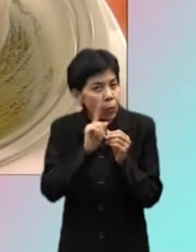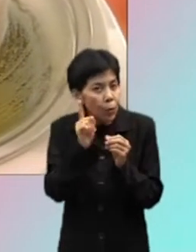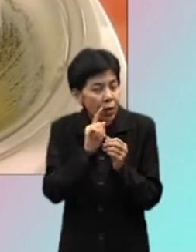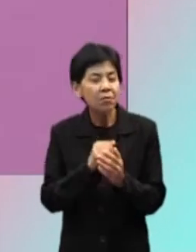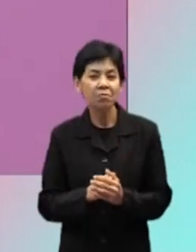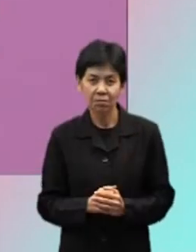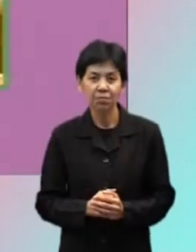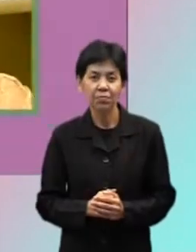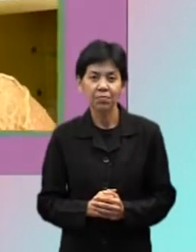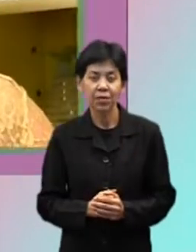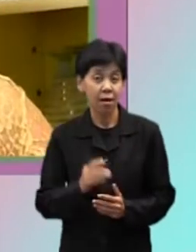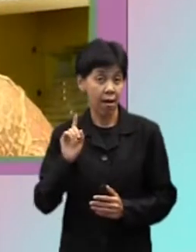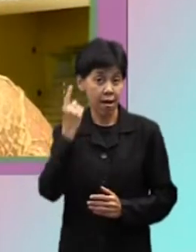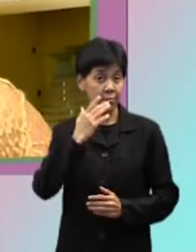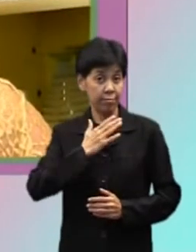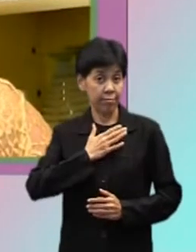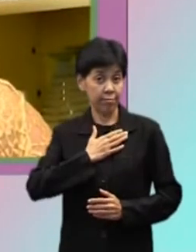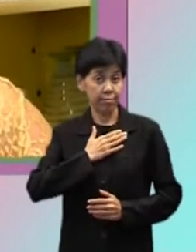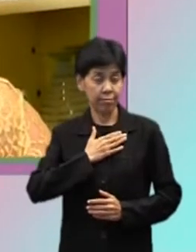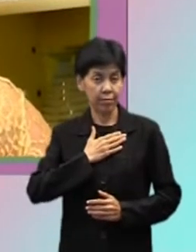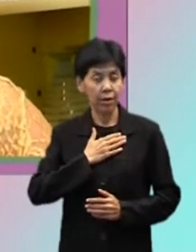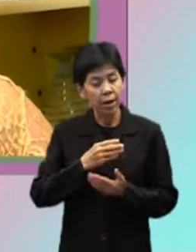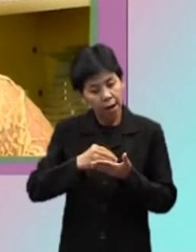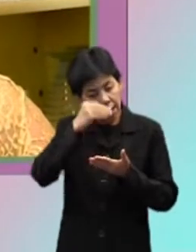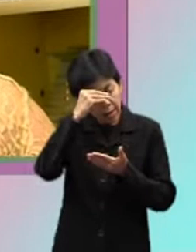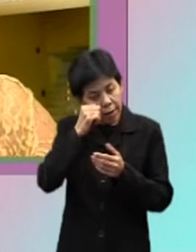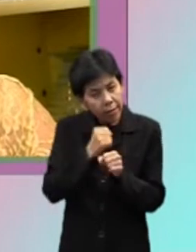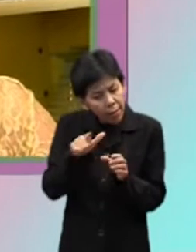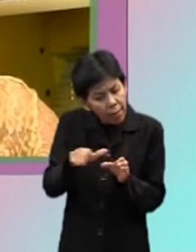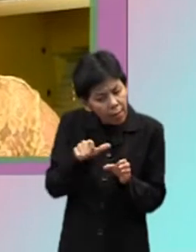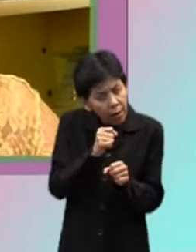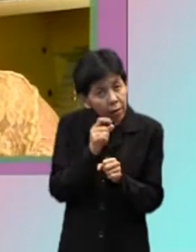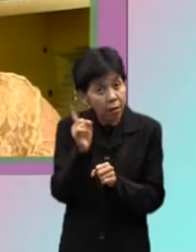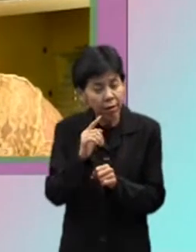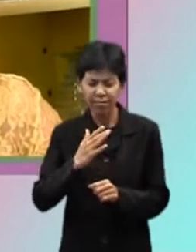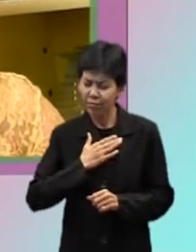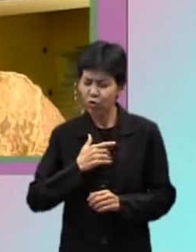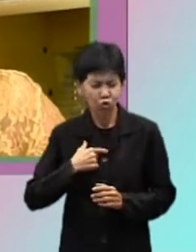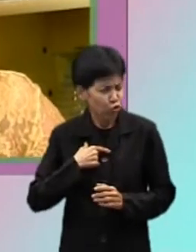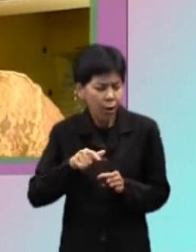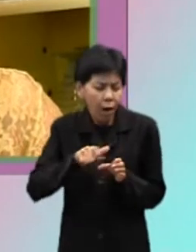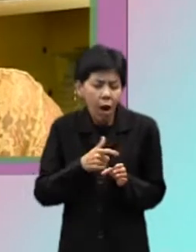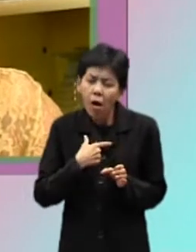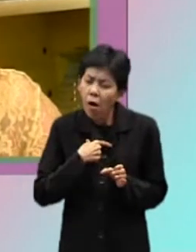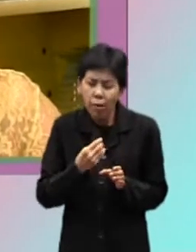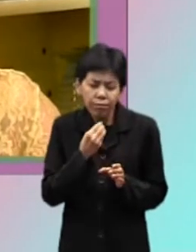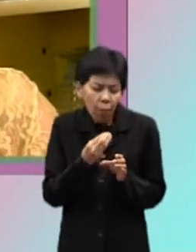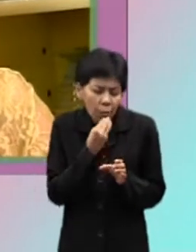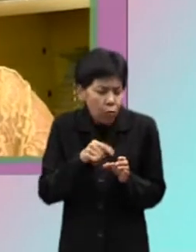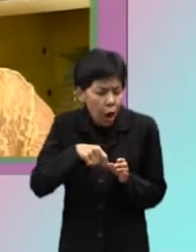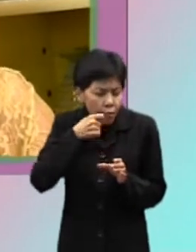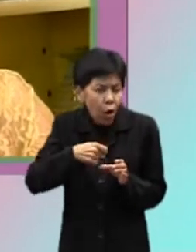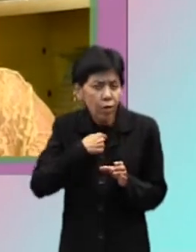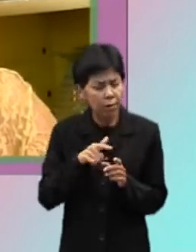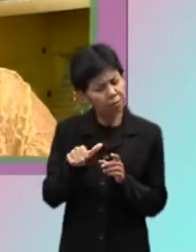ย ช่วงแรกเลยที่เรียนทำไอศกรีมเนี่ยนะคะสาเหตุมาจากชอบทานแล้วอยากจะทราบมากว่า